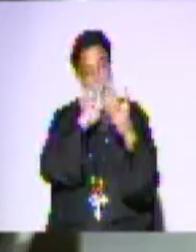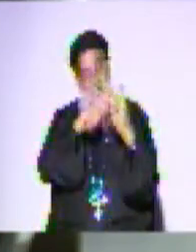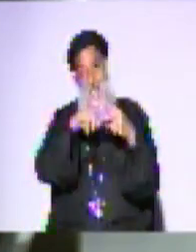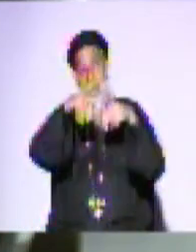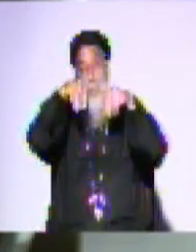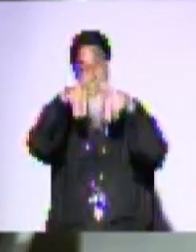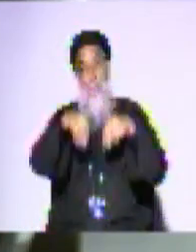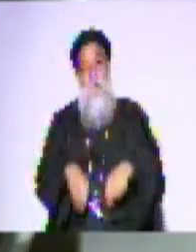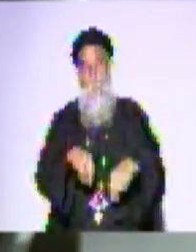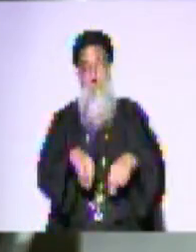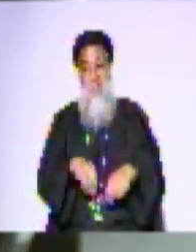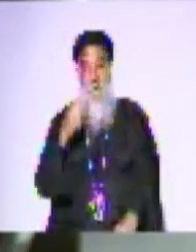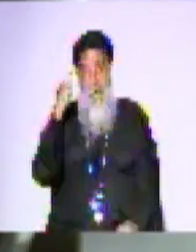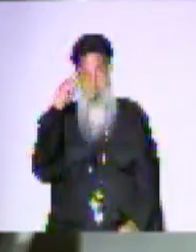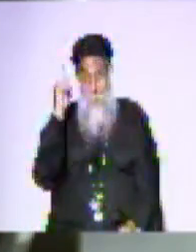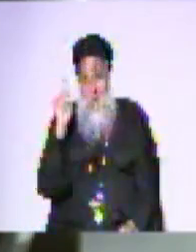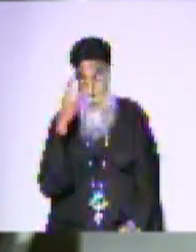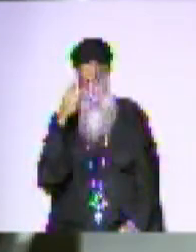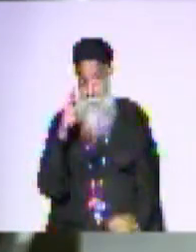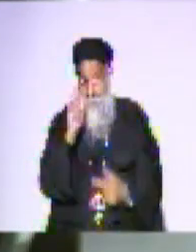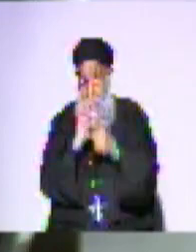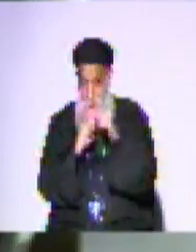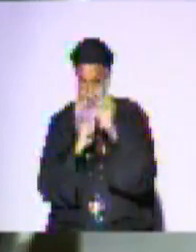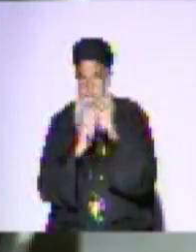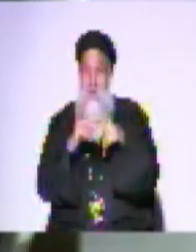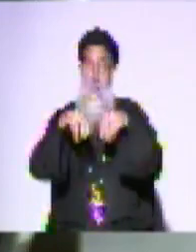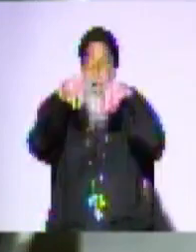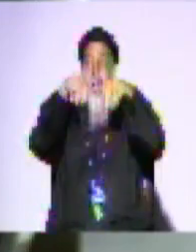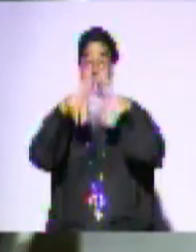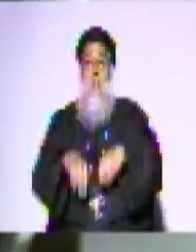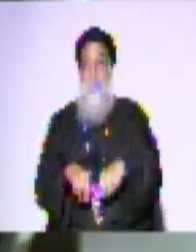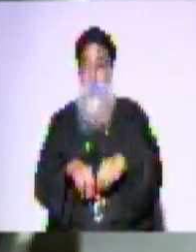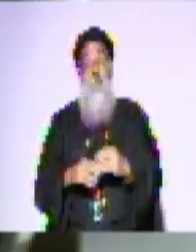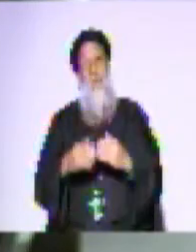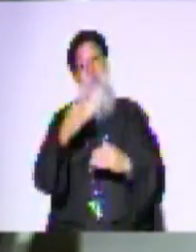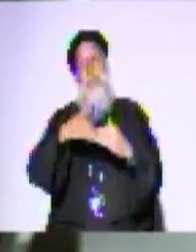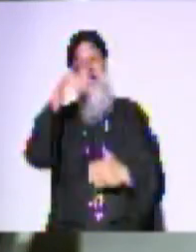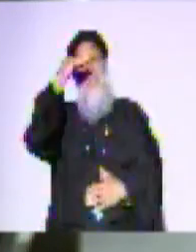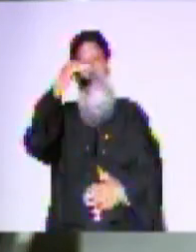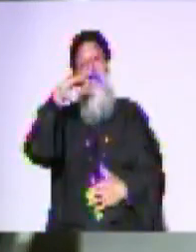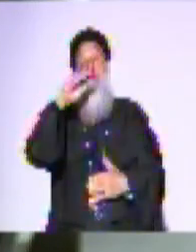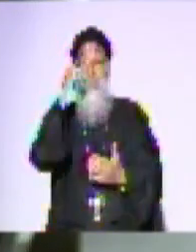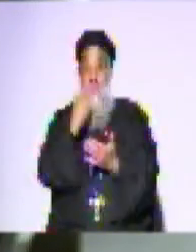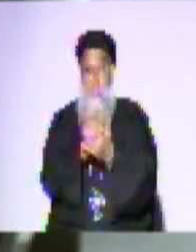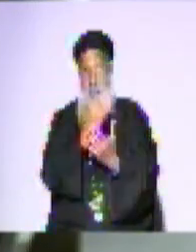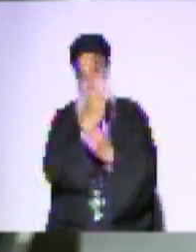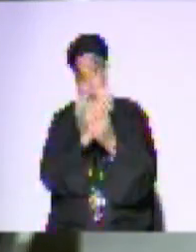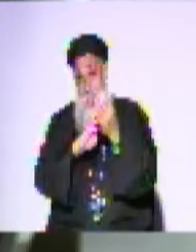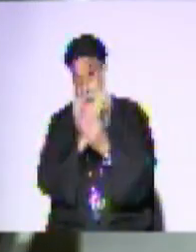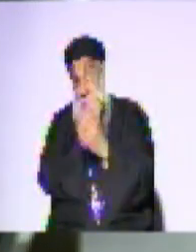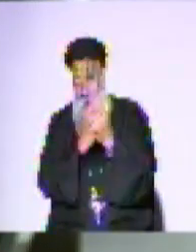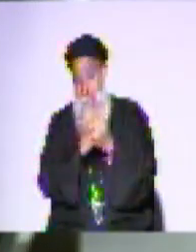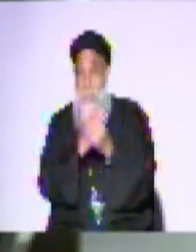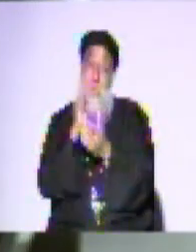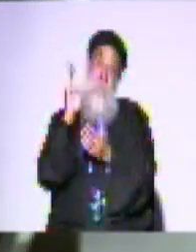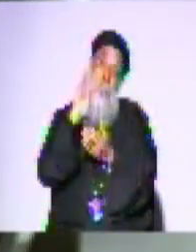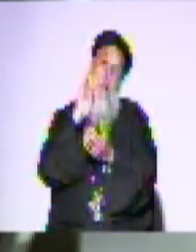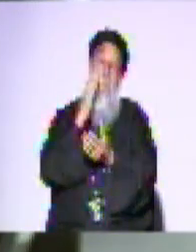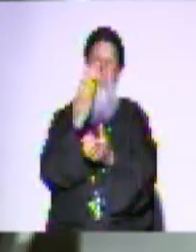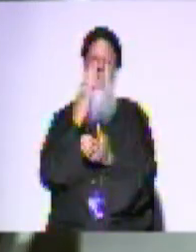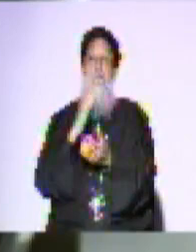بتبقى قادرة على تجديد الإنسان وولادته ولادة ثانية، فعشان كده ده عايزة إيمان.